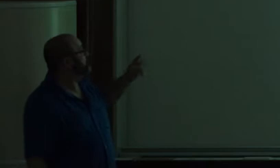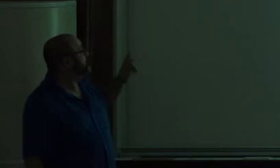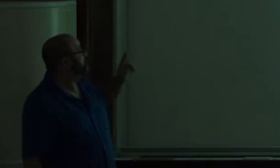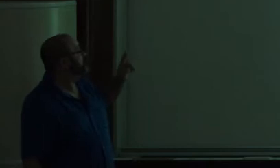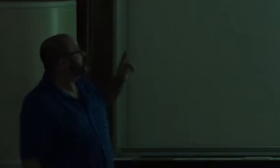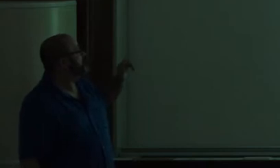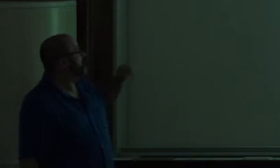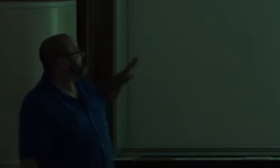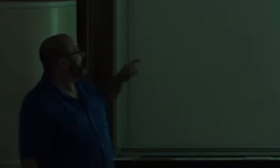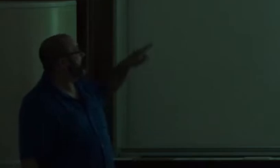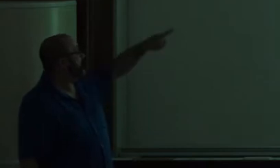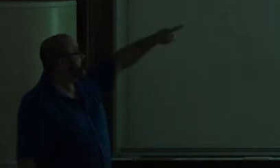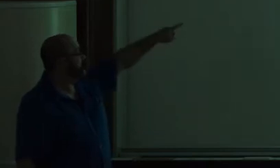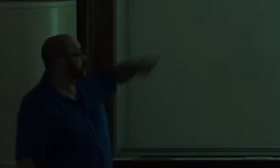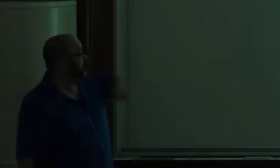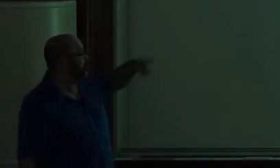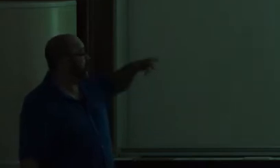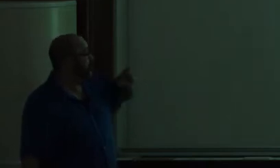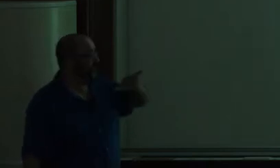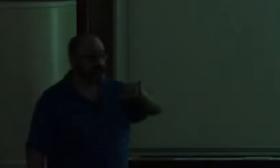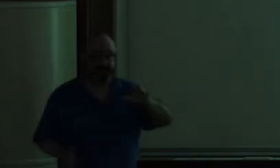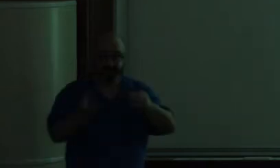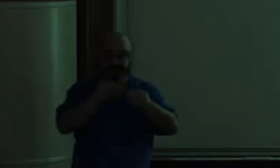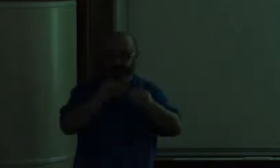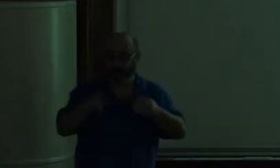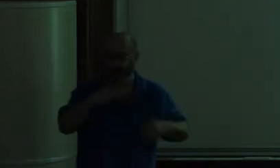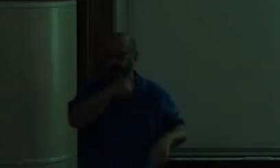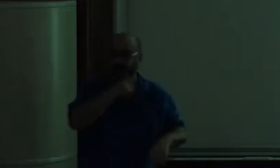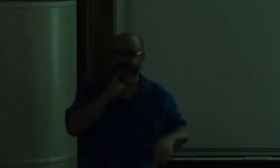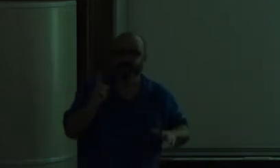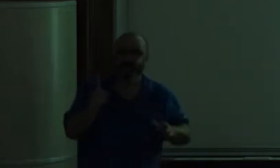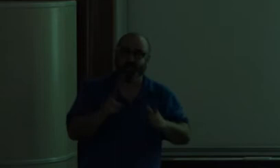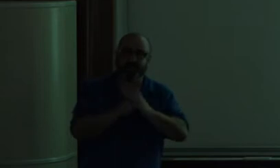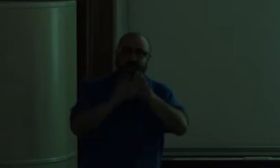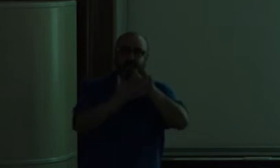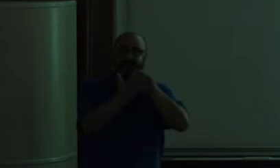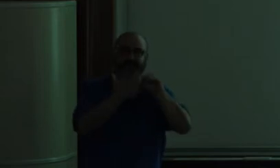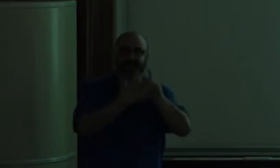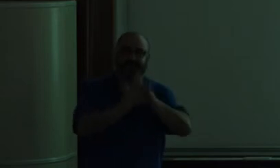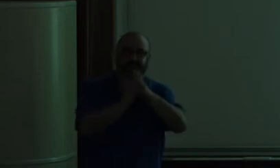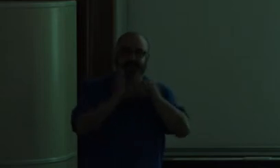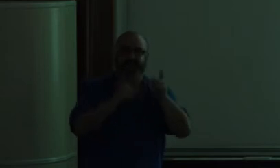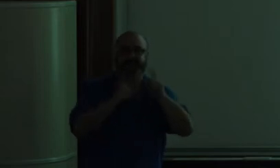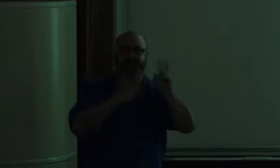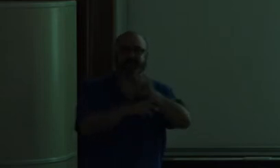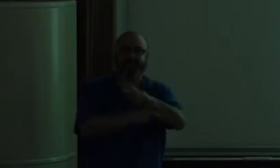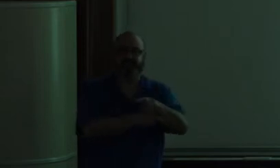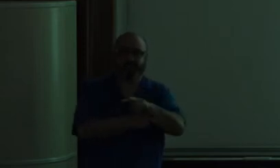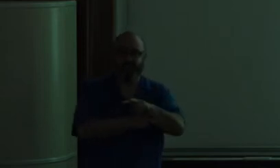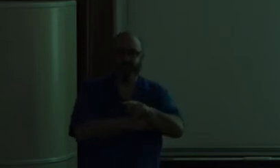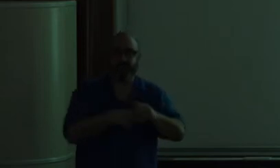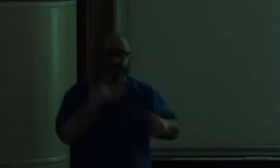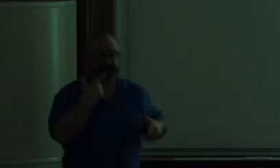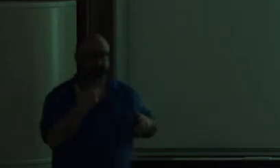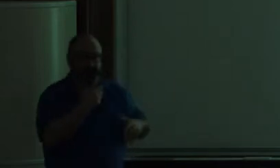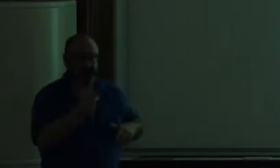bah, exactement la même chose, il y a une méthode, alors dans plus de choses. Ça, c'est pas exactement le même pattern, c'est le pattern qu'on appelle le pattern visitor, mais c'est pas très grave,